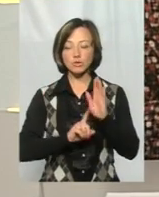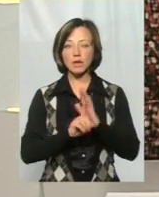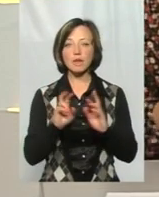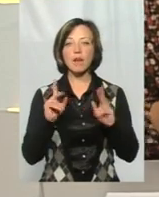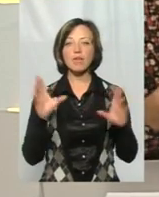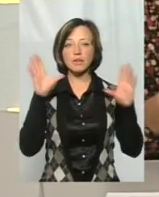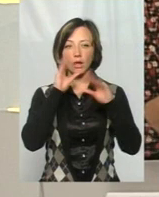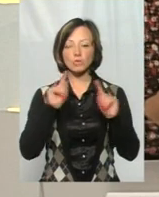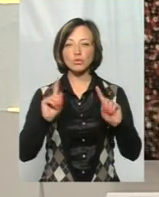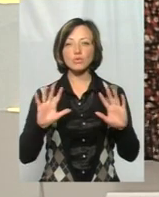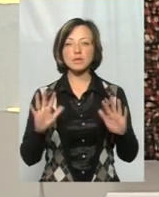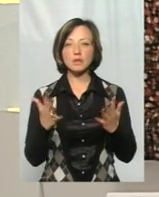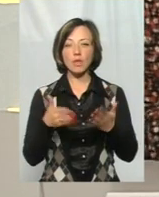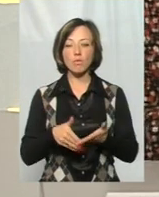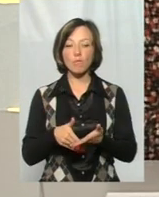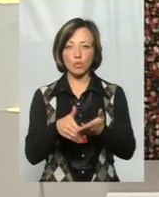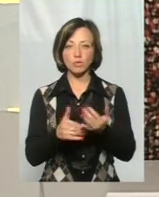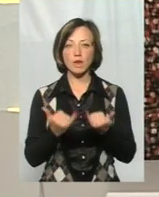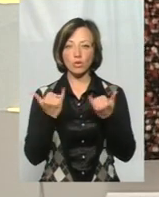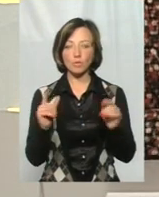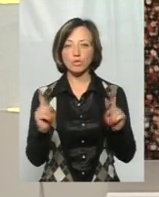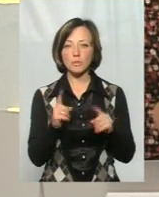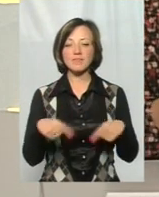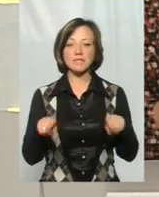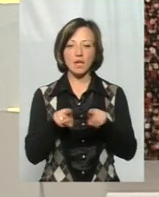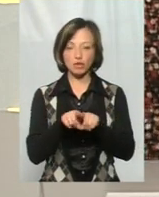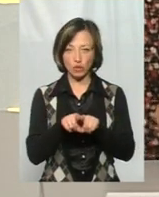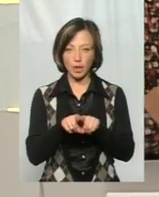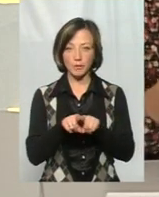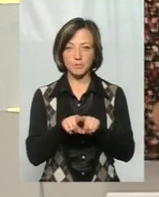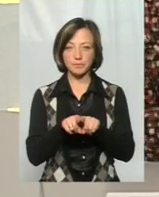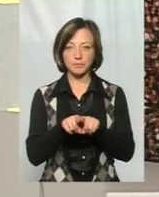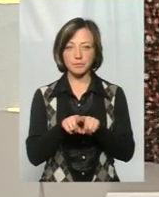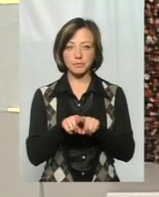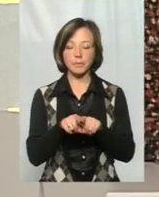вдалося і що стало поштовхом для того, аби все ж таки